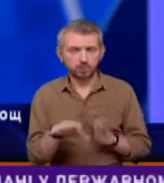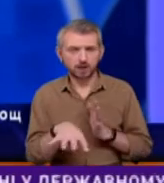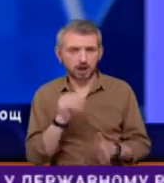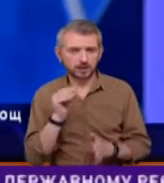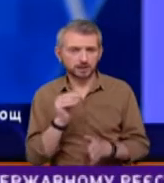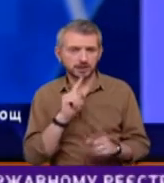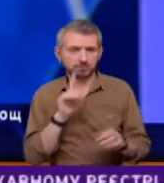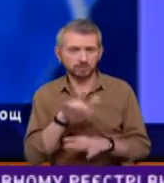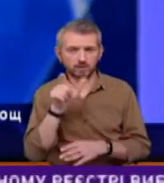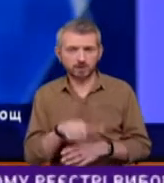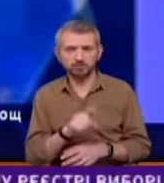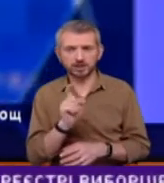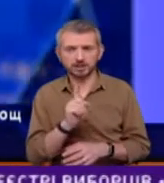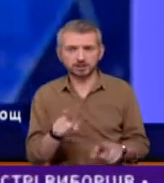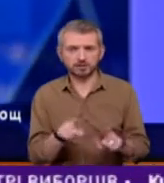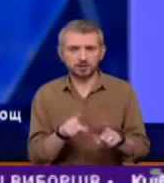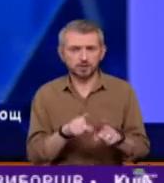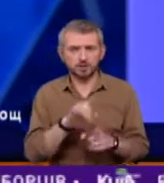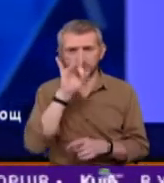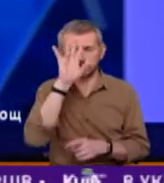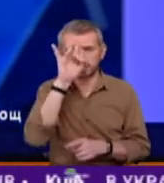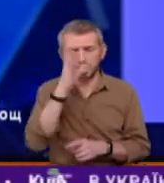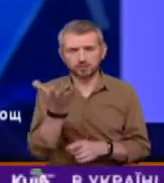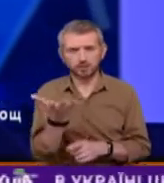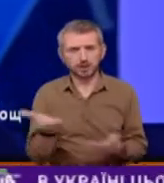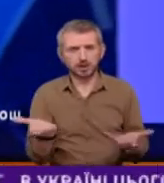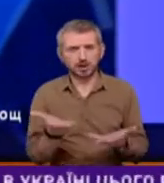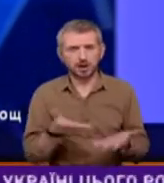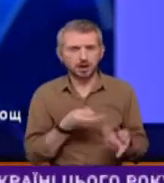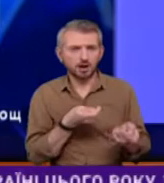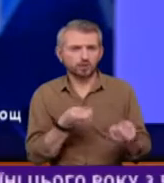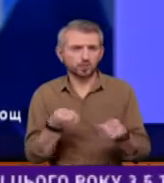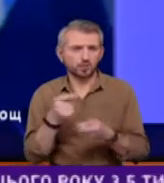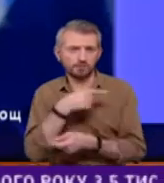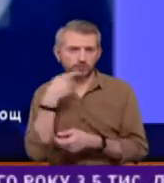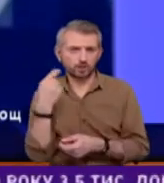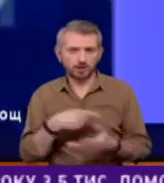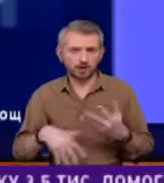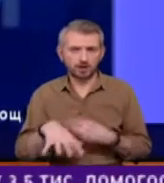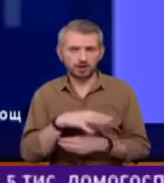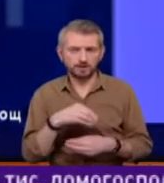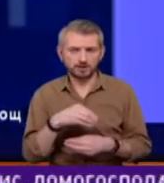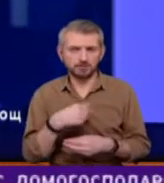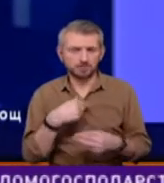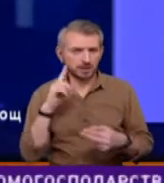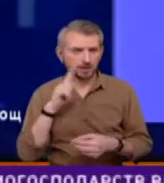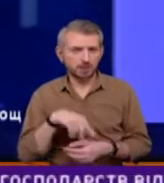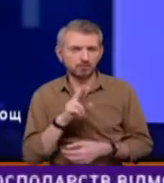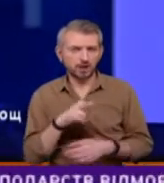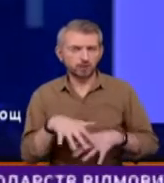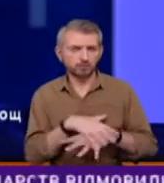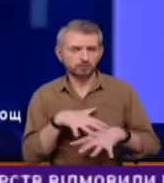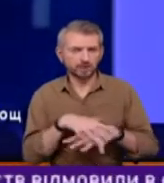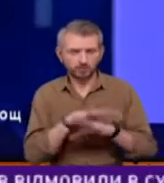співачка з такою репутацією, яка гастролює в Росії, а всі ми знаємо, як